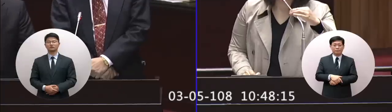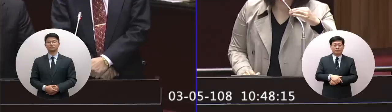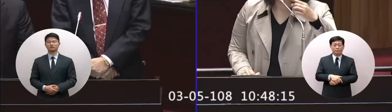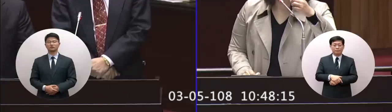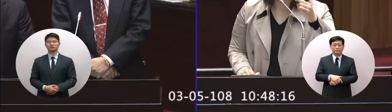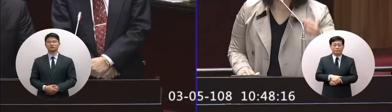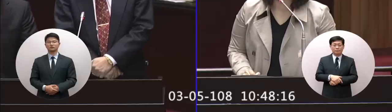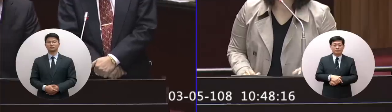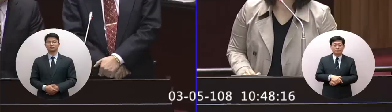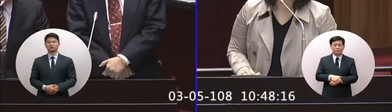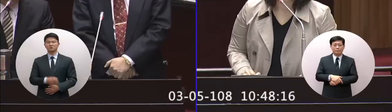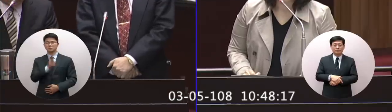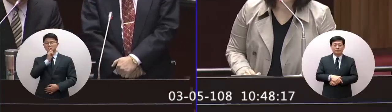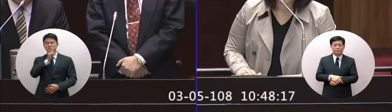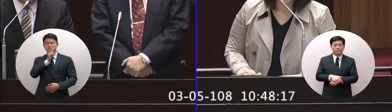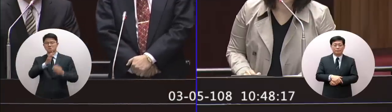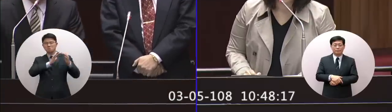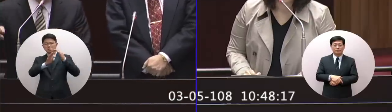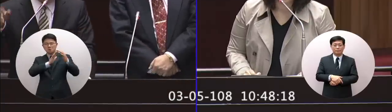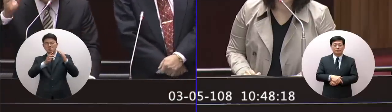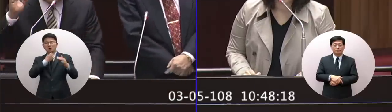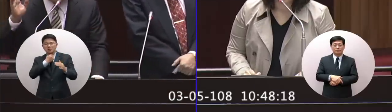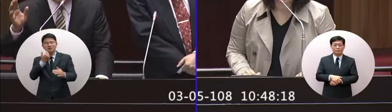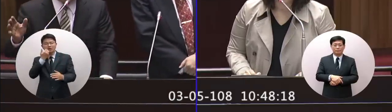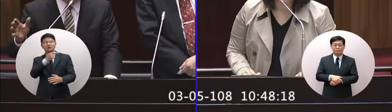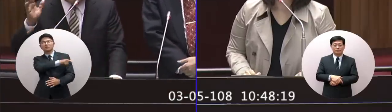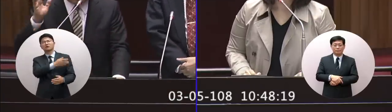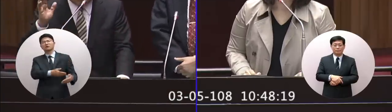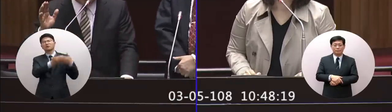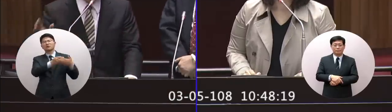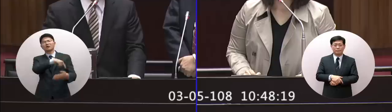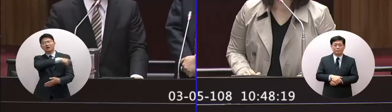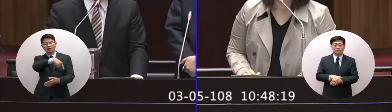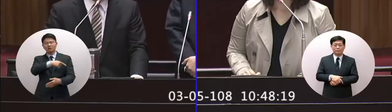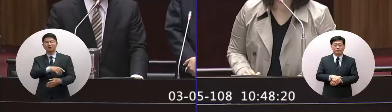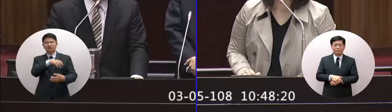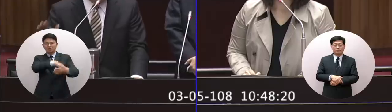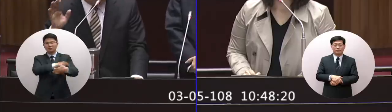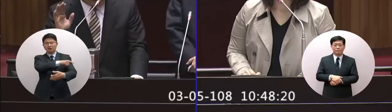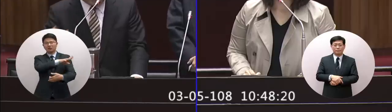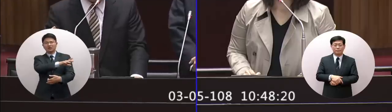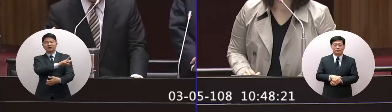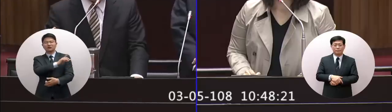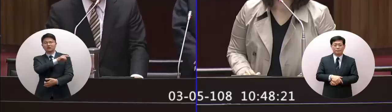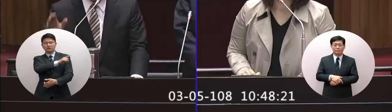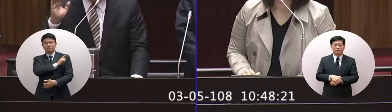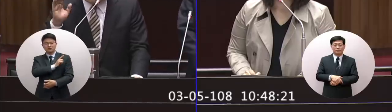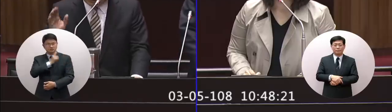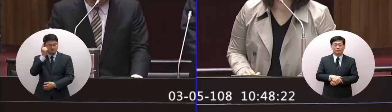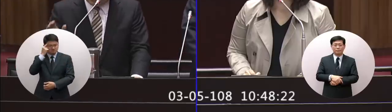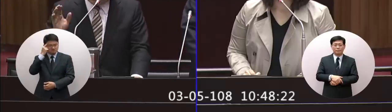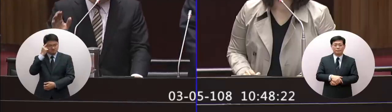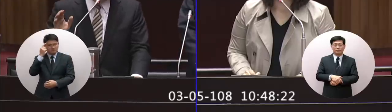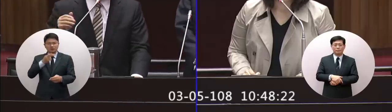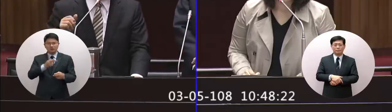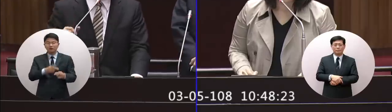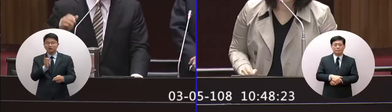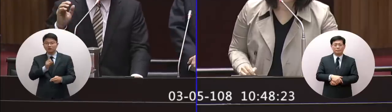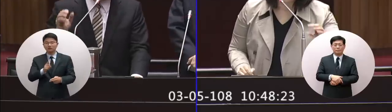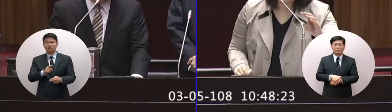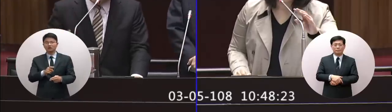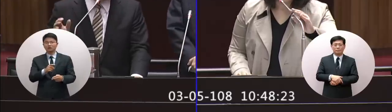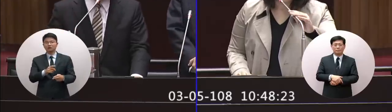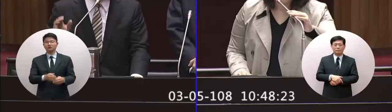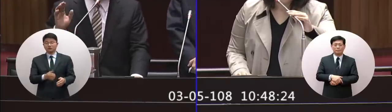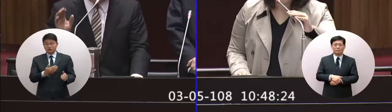我是主委呢。 喊杀喊打的是对岸。是中国有一部分人相信，全体中